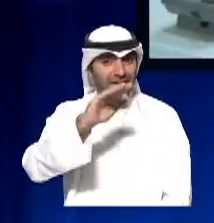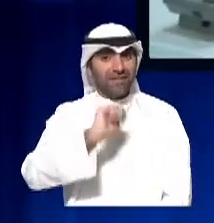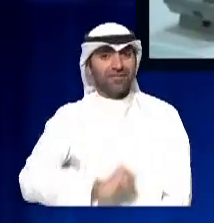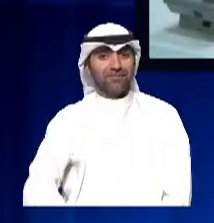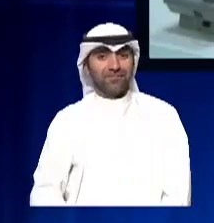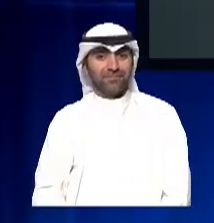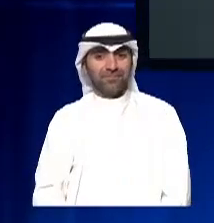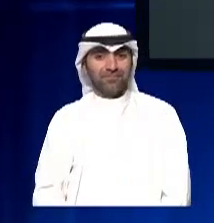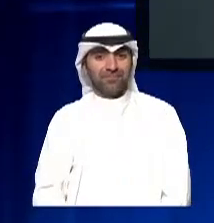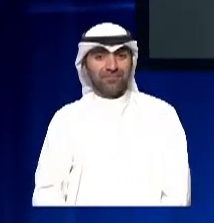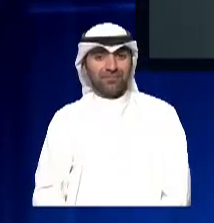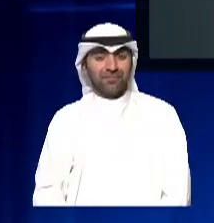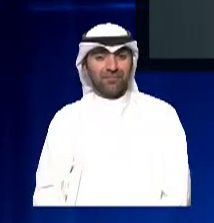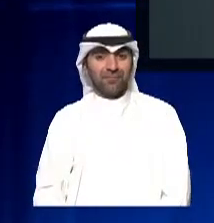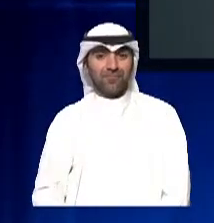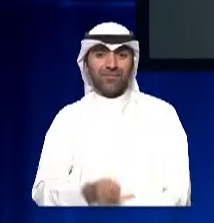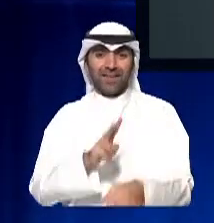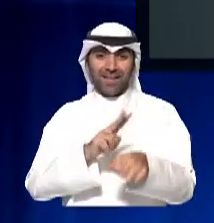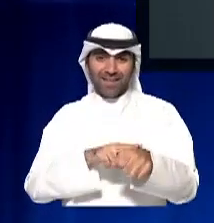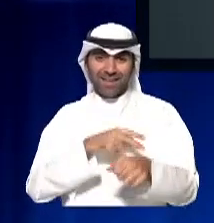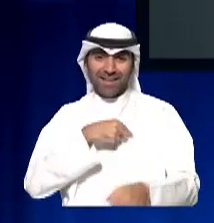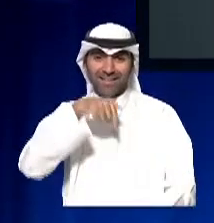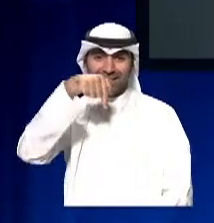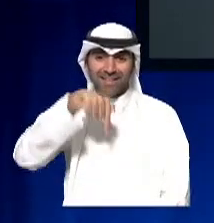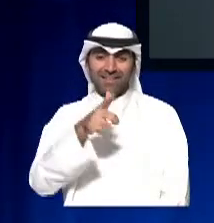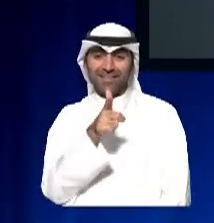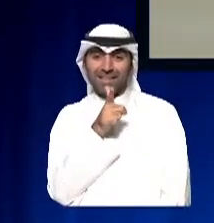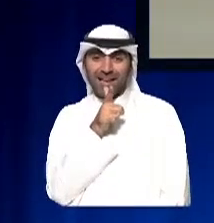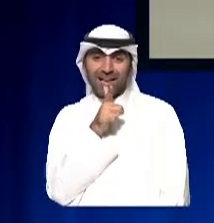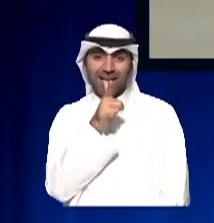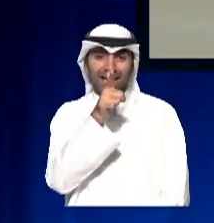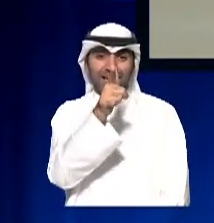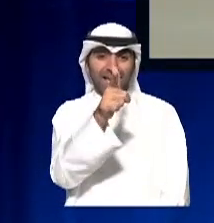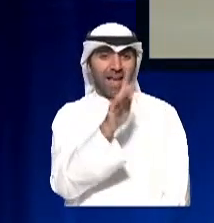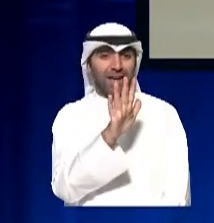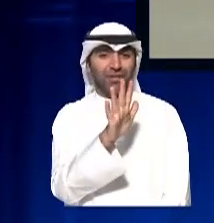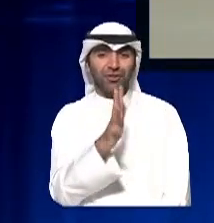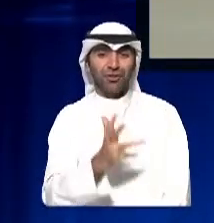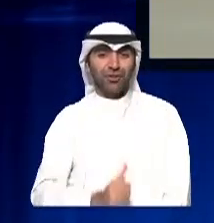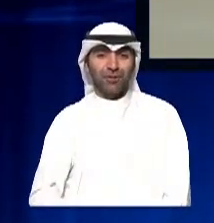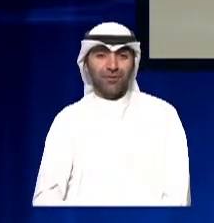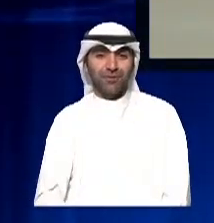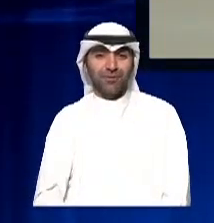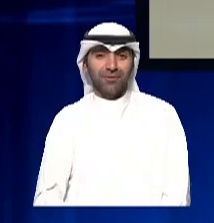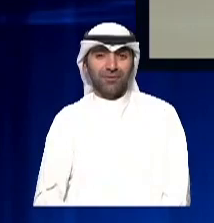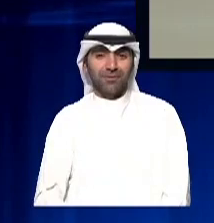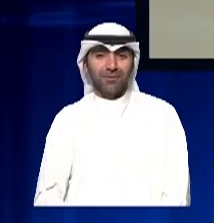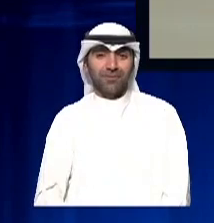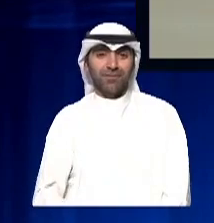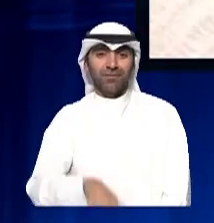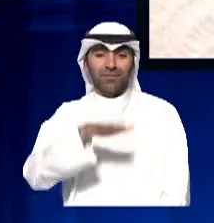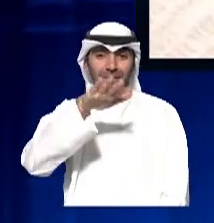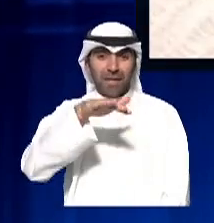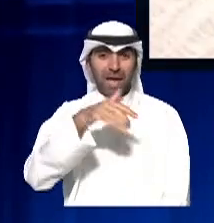تنشيطية. وأحب أني أذكر في هذه النقطة أيضا أن تمت مع كل